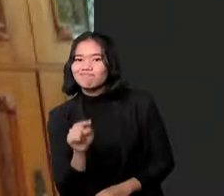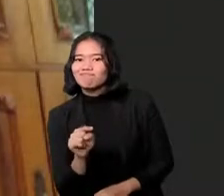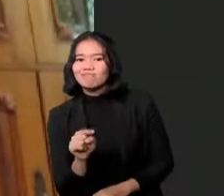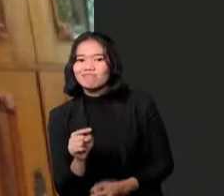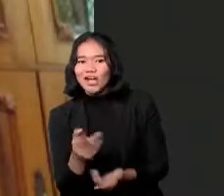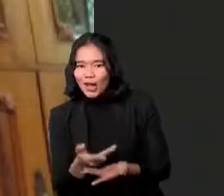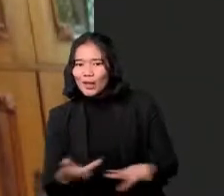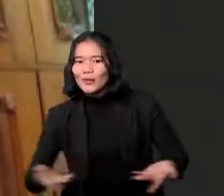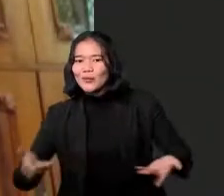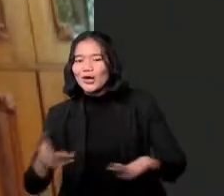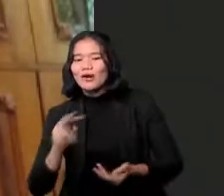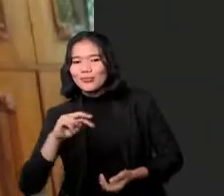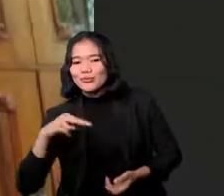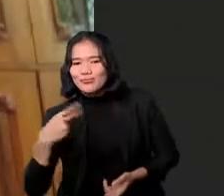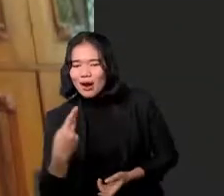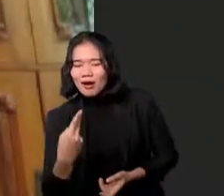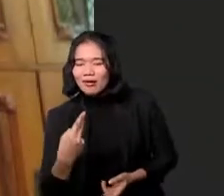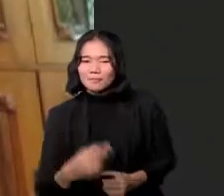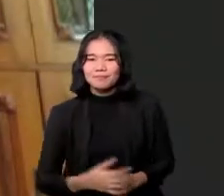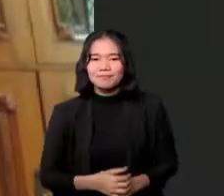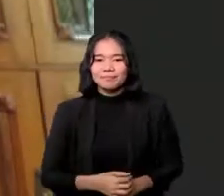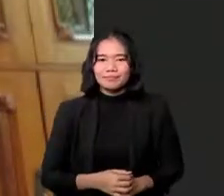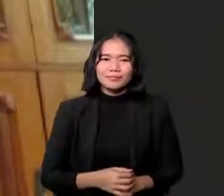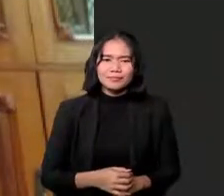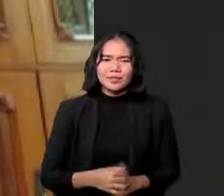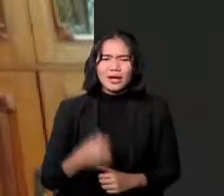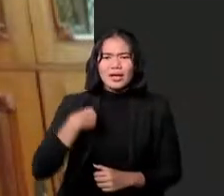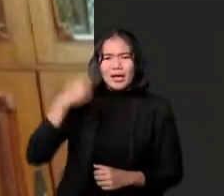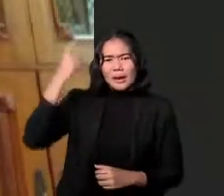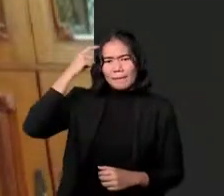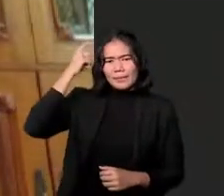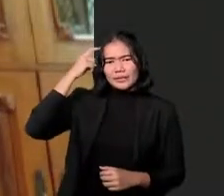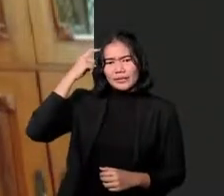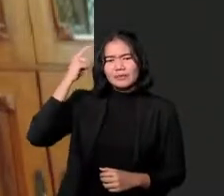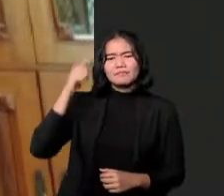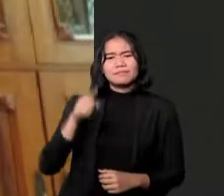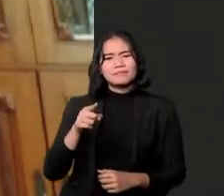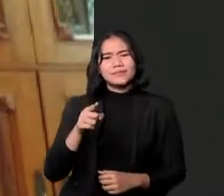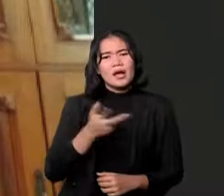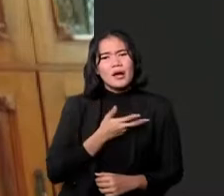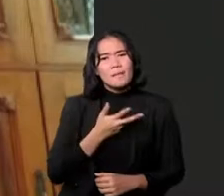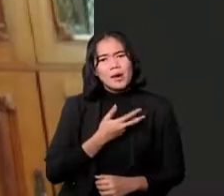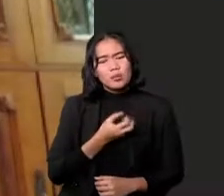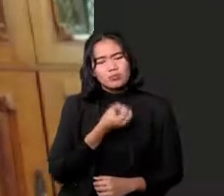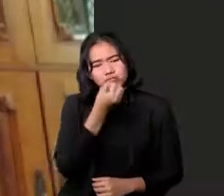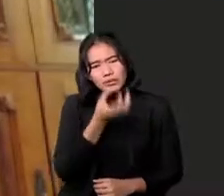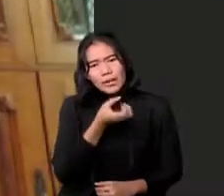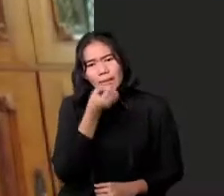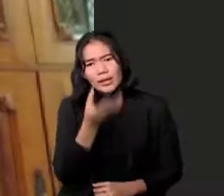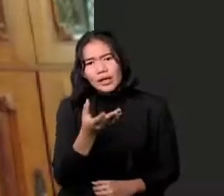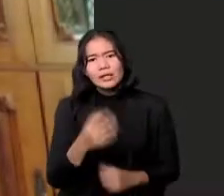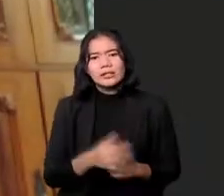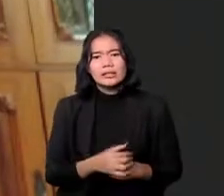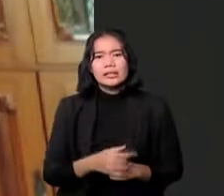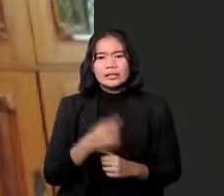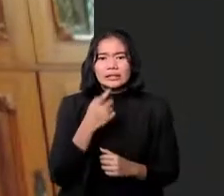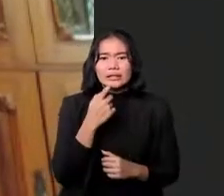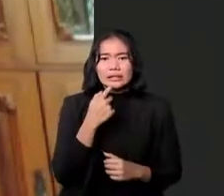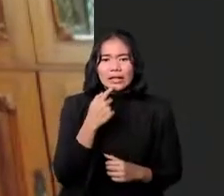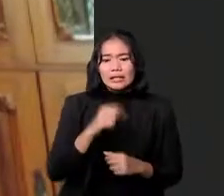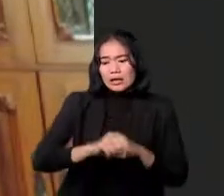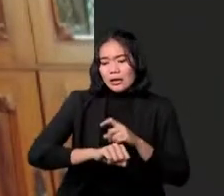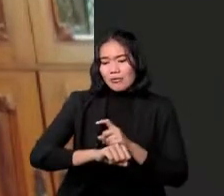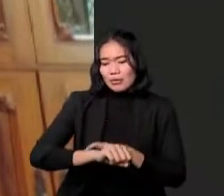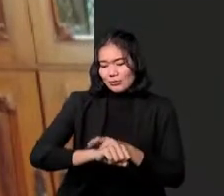ya, suatu perubahan yang sangat menarik. Jadi saya kira dan hal yang saya ingin tambahkan ya dalam ini, kasih saya waktu kurang